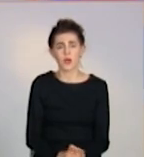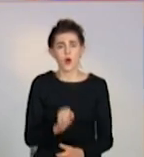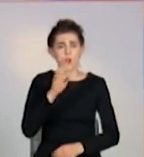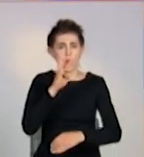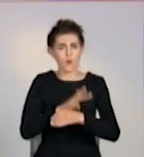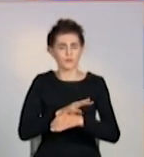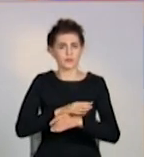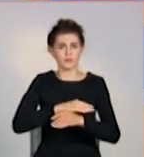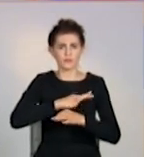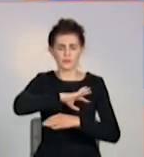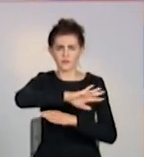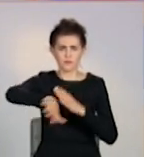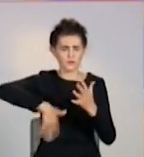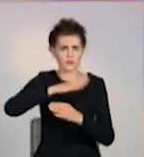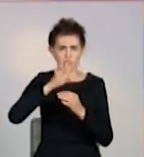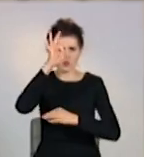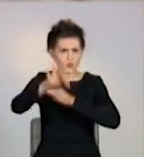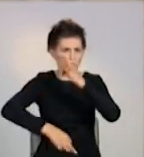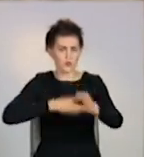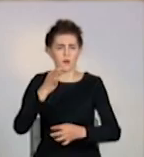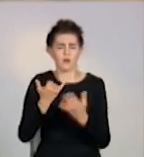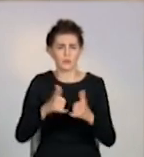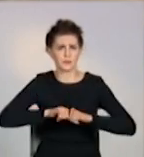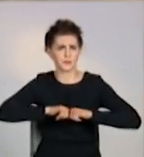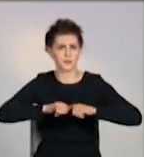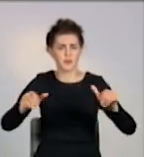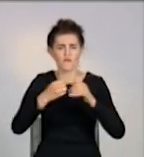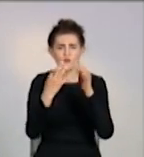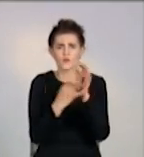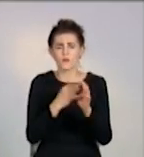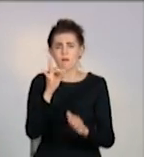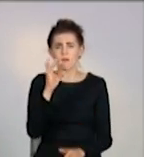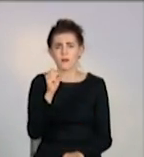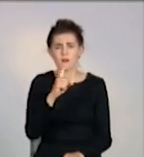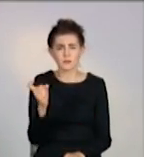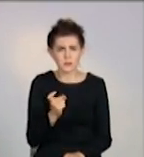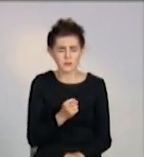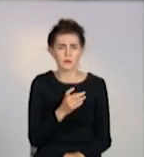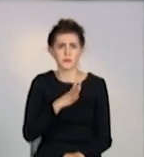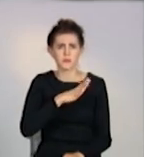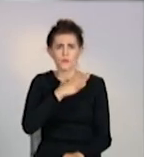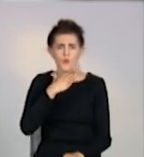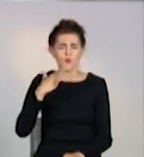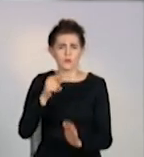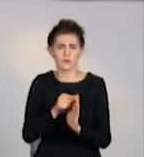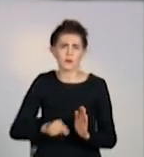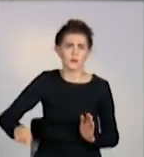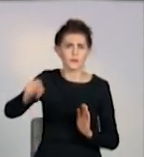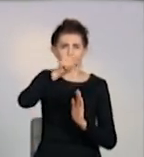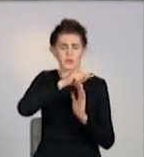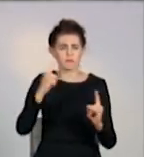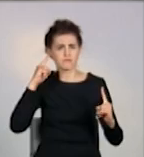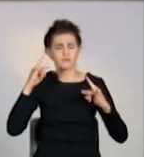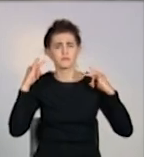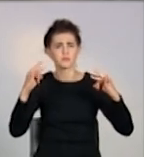Обстрілів на передовій побільшало. Минулої доби противник 18 разів порушив режим тиші. Гатив по всій лінії фронту. Гучно